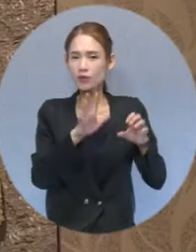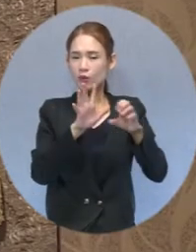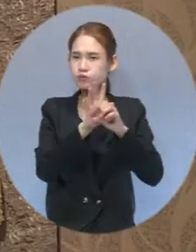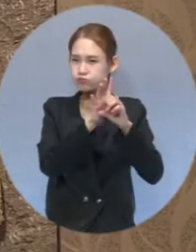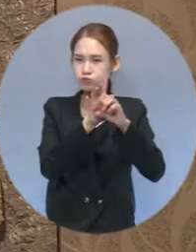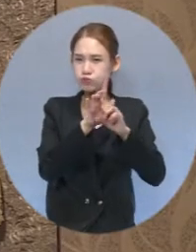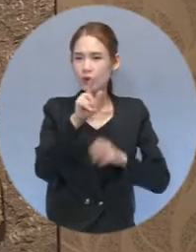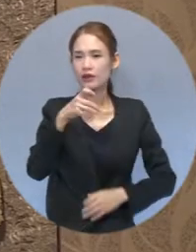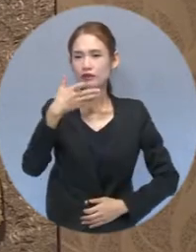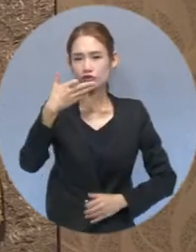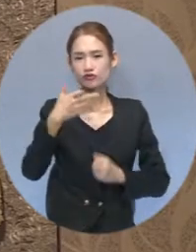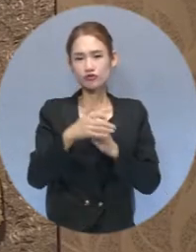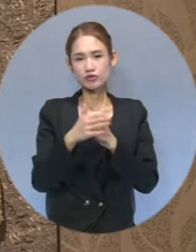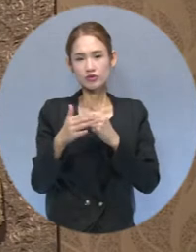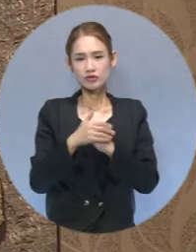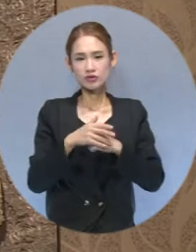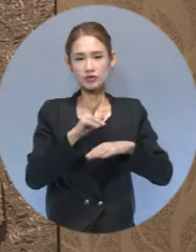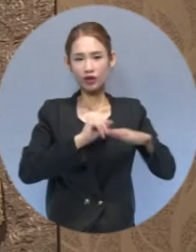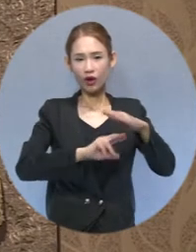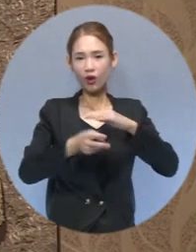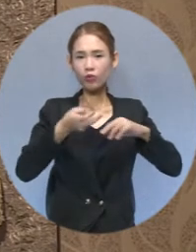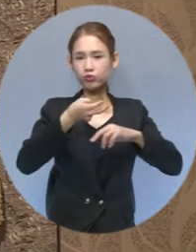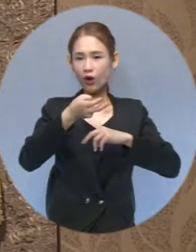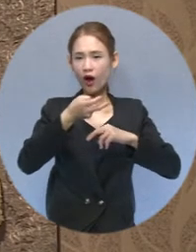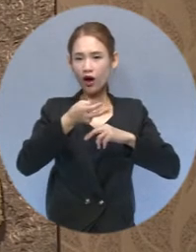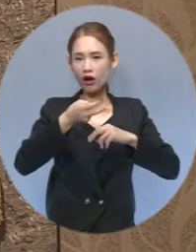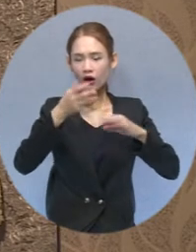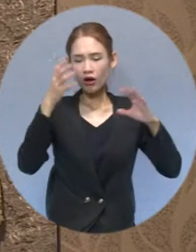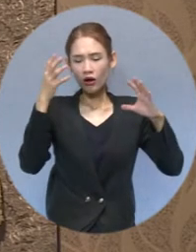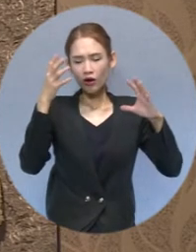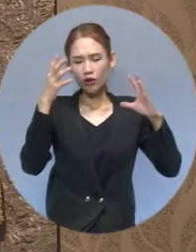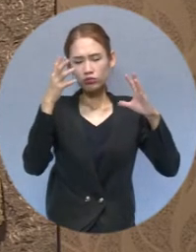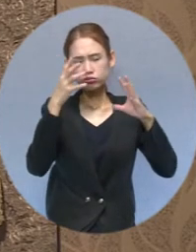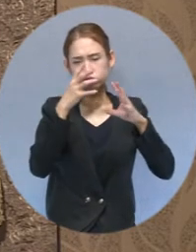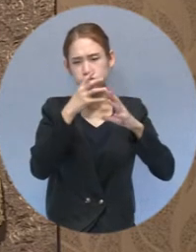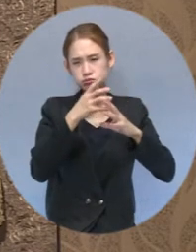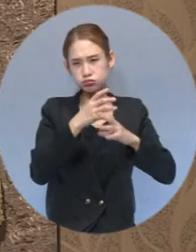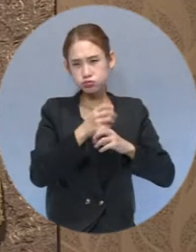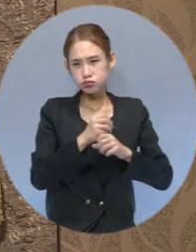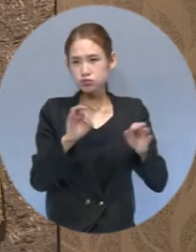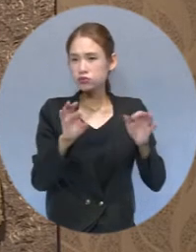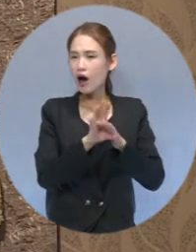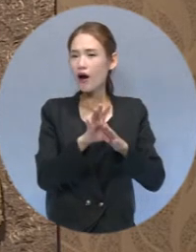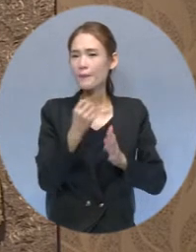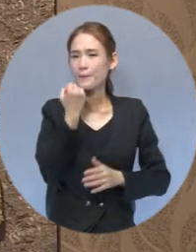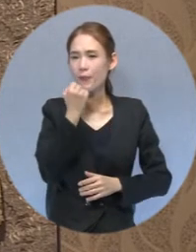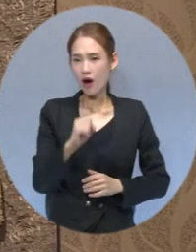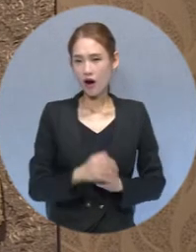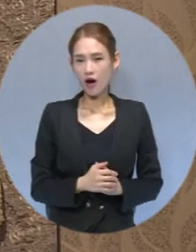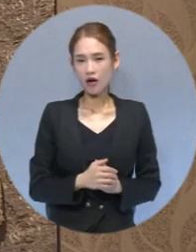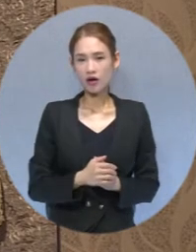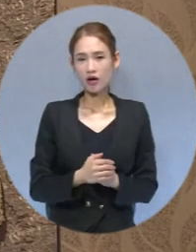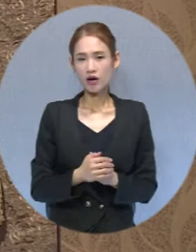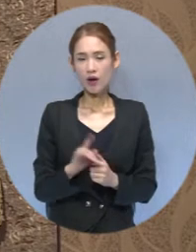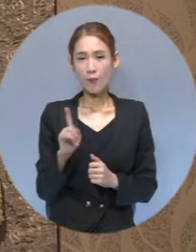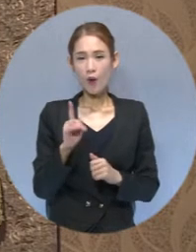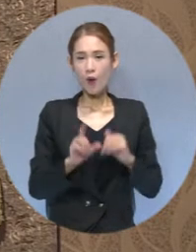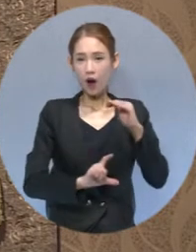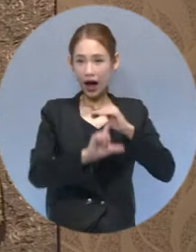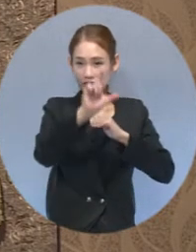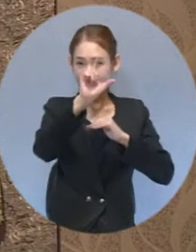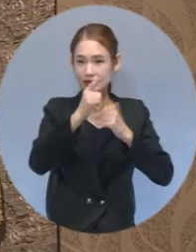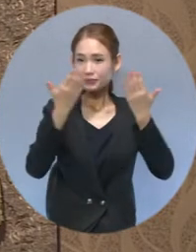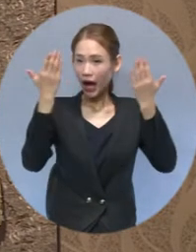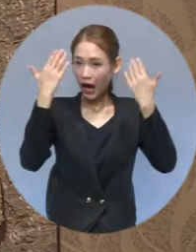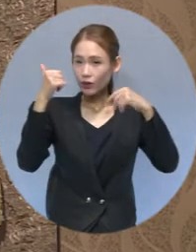인해서 네. 저희 대중교통이 거의 붕괴 직전까지 갔습니다. 일단 아침 등하교